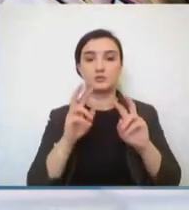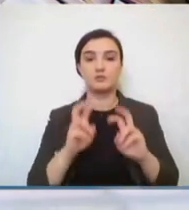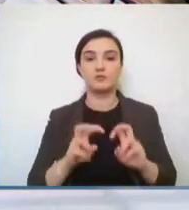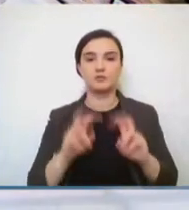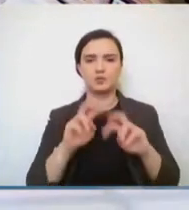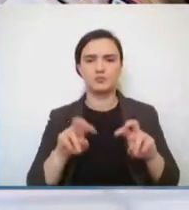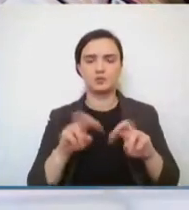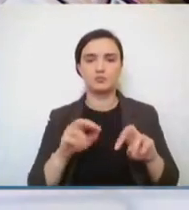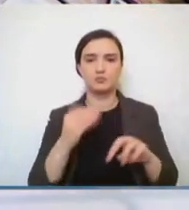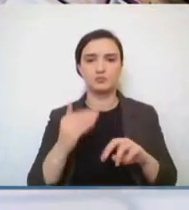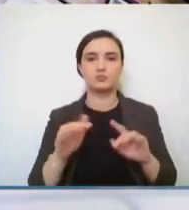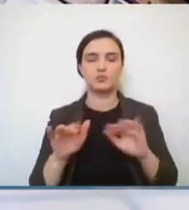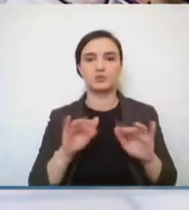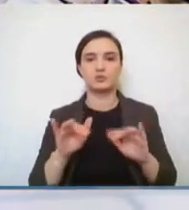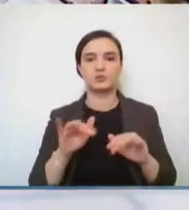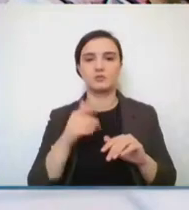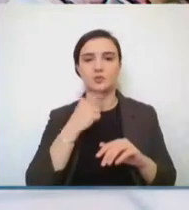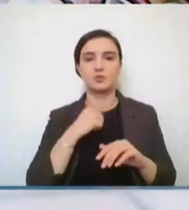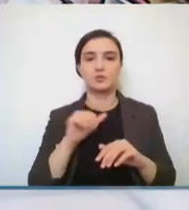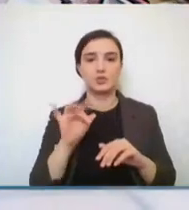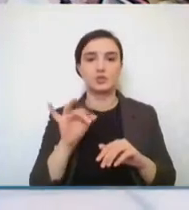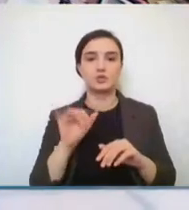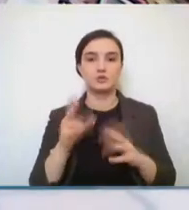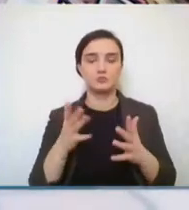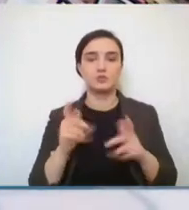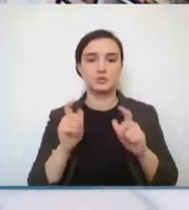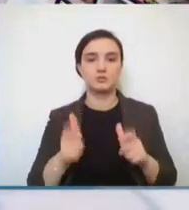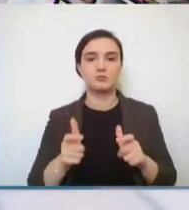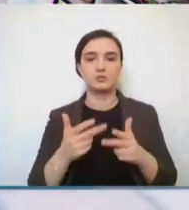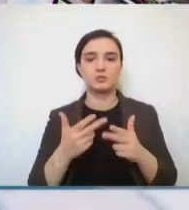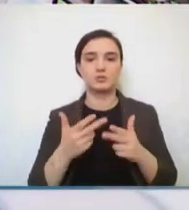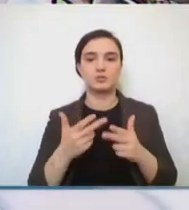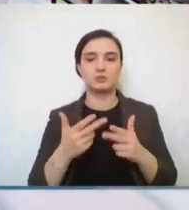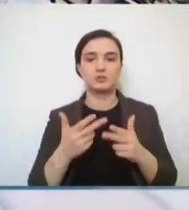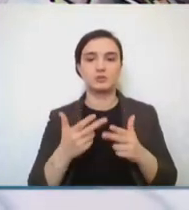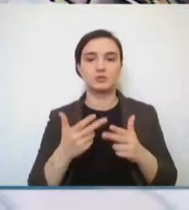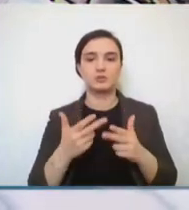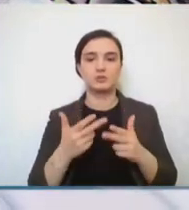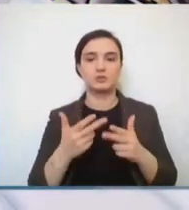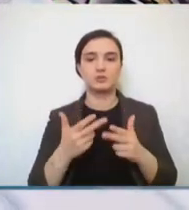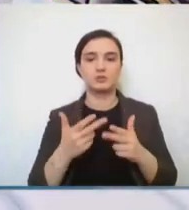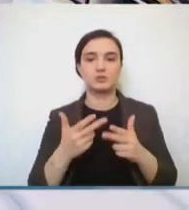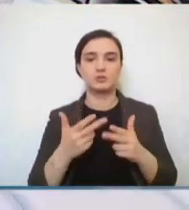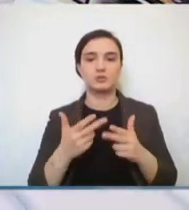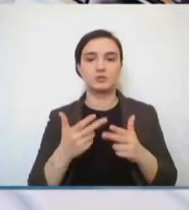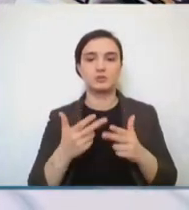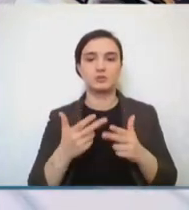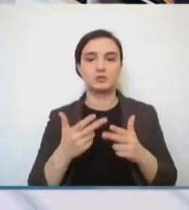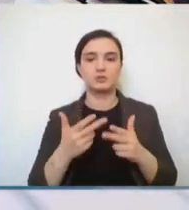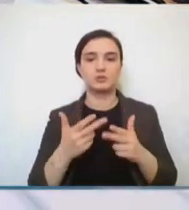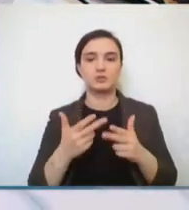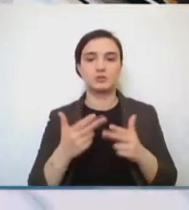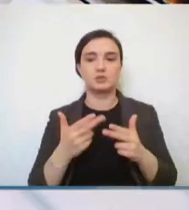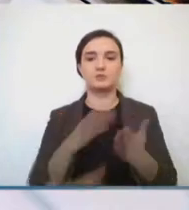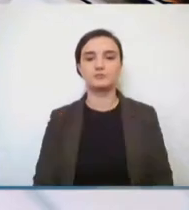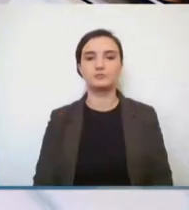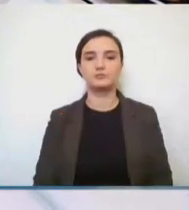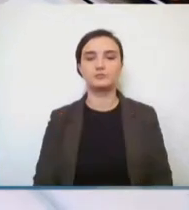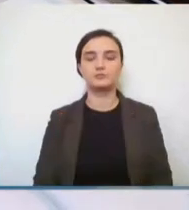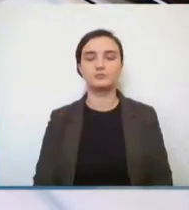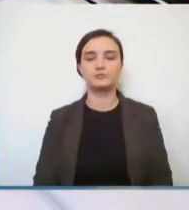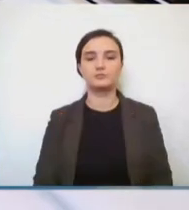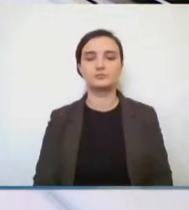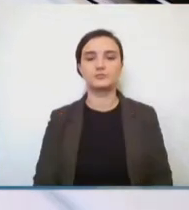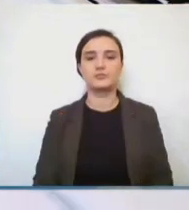ფუნქცია. ბატონო, არჩილნეთთან ხმები. აბსოლუტურად. რა კითხვა აქვს მაყურებელს? მაყურებელი გწერს, რომელმაც გადაიტანა COVID-19 და COVID-ის მიმდინარეობის